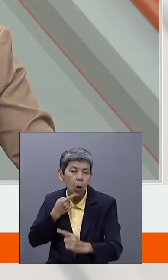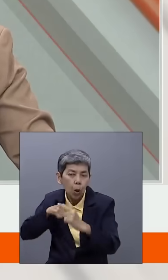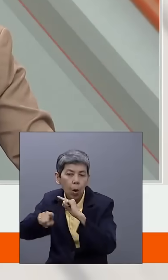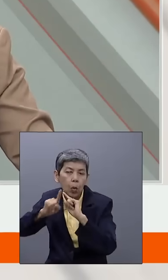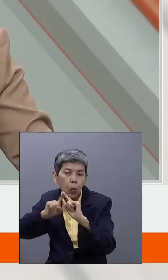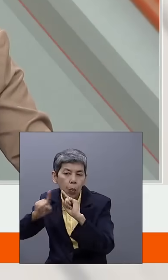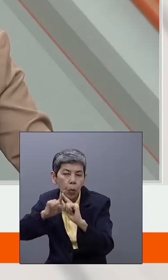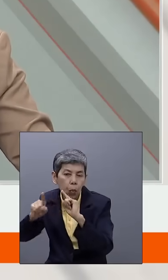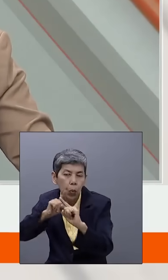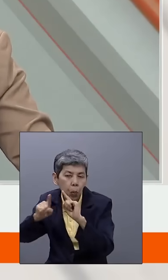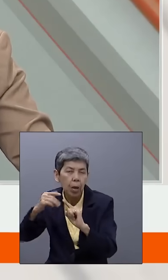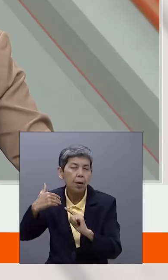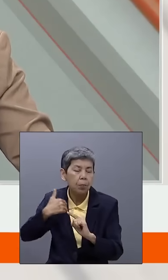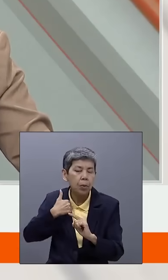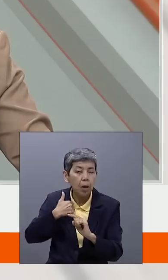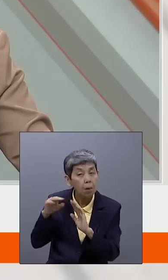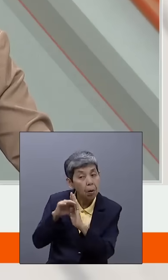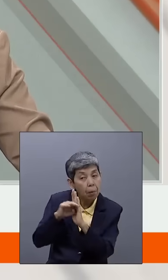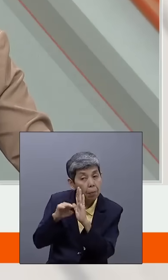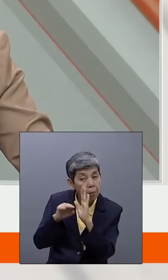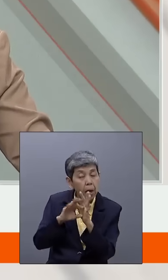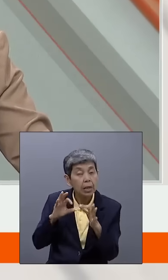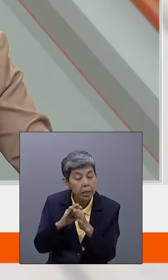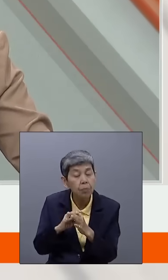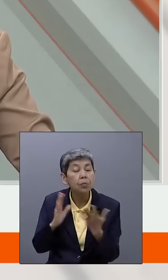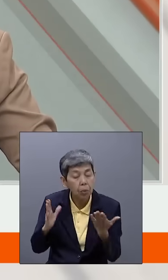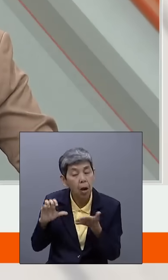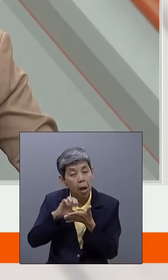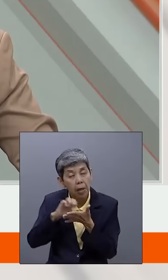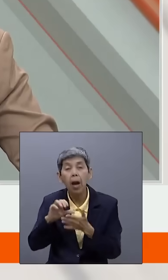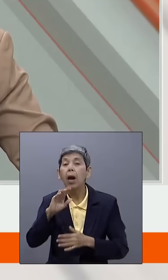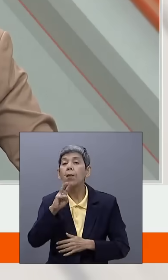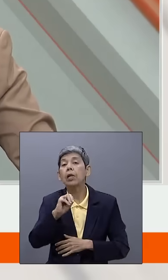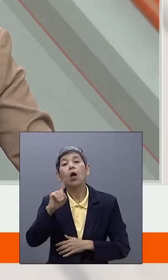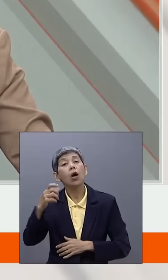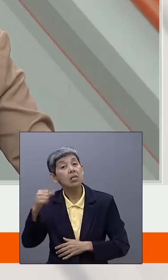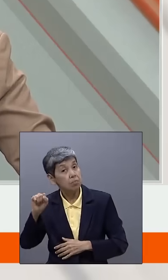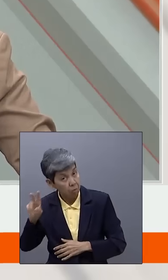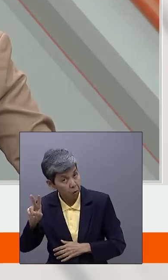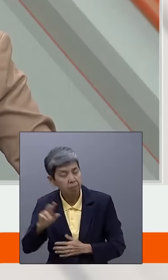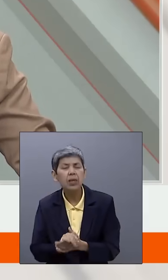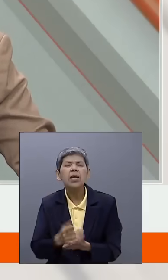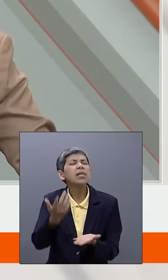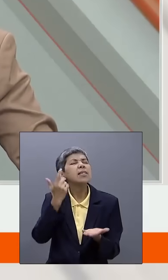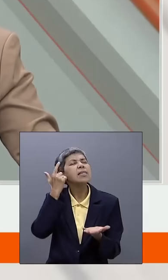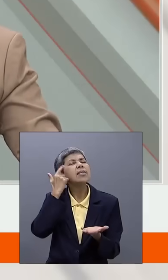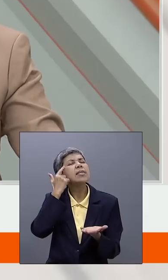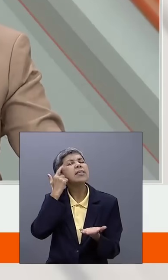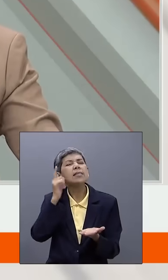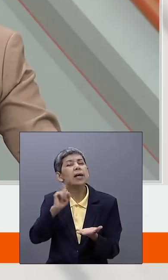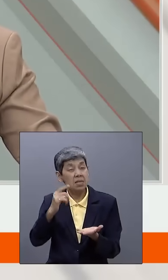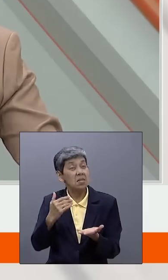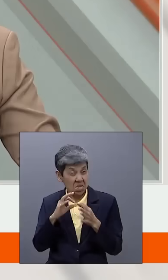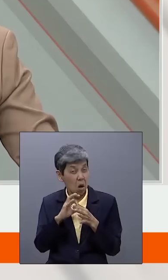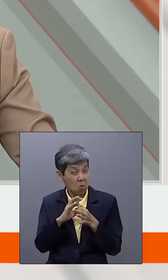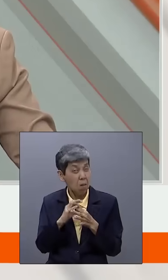ยด้วยแล้วอาจจะมีการเสนอดีลในเรื่องของการถอยการแก้มาตรา112อันนี้คุณสุริยะสายมองว่ามันน่าจ